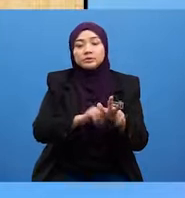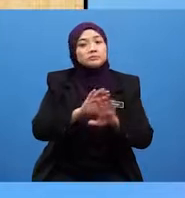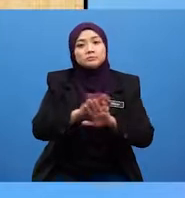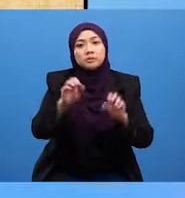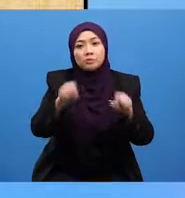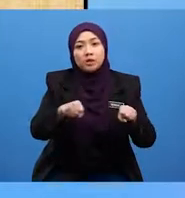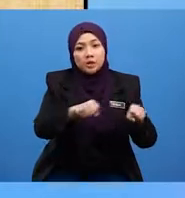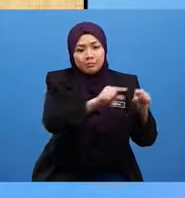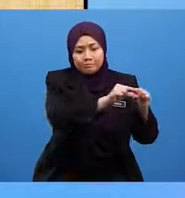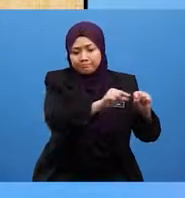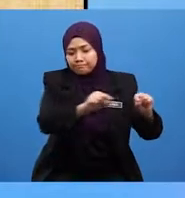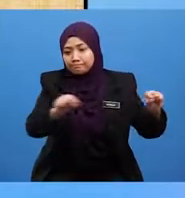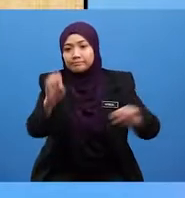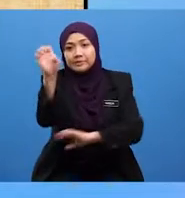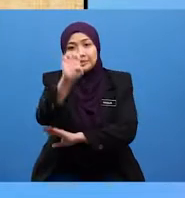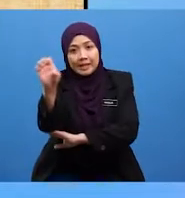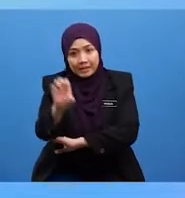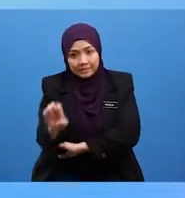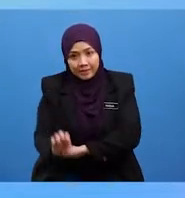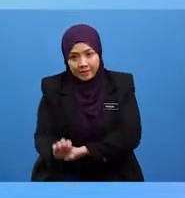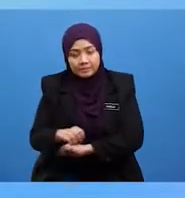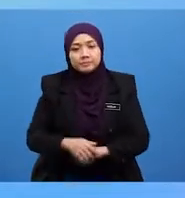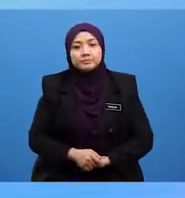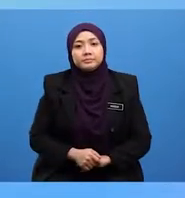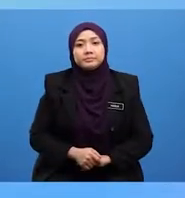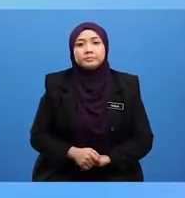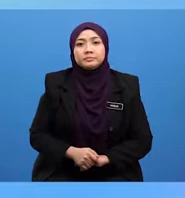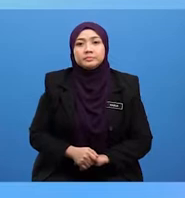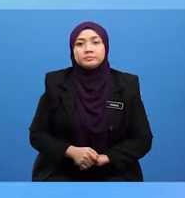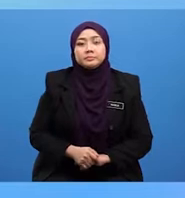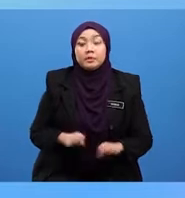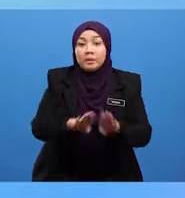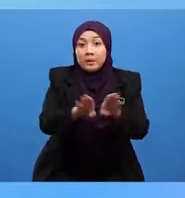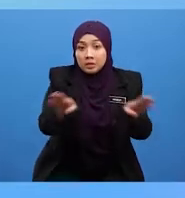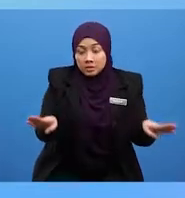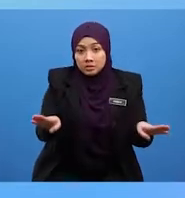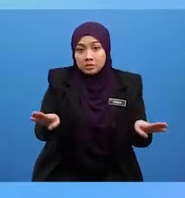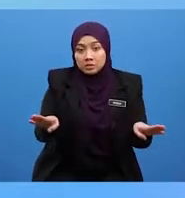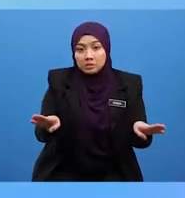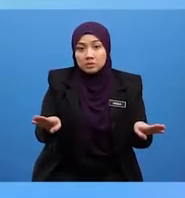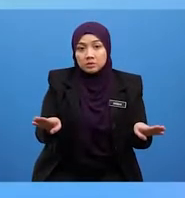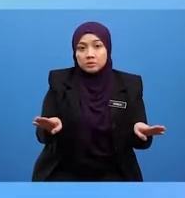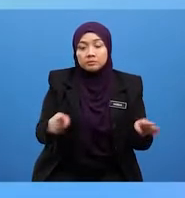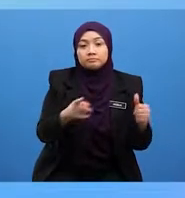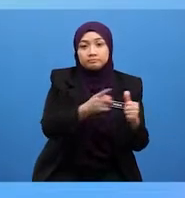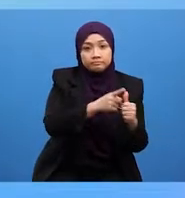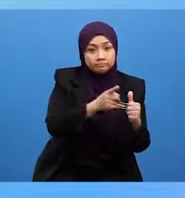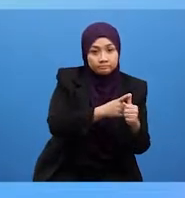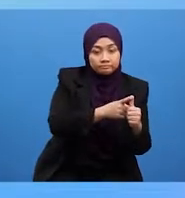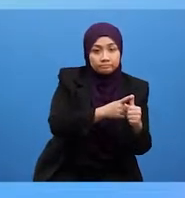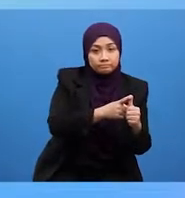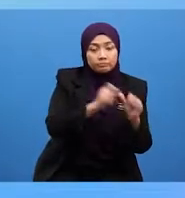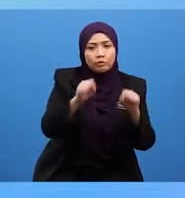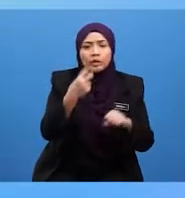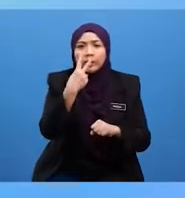arus elektrik. Manakala bagi perbezaannya pula, murid-murid dapat